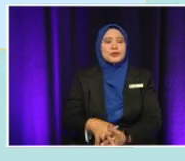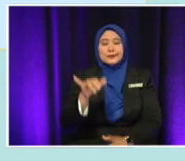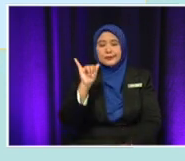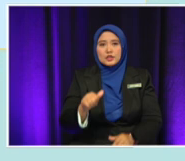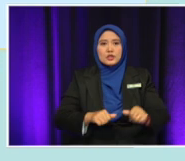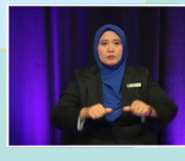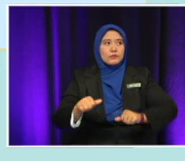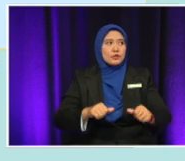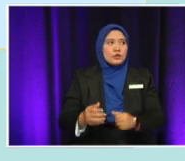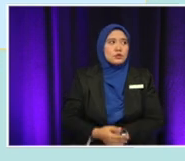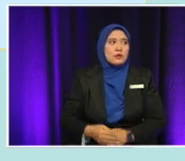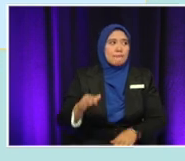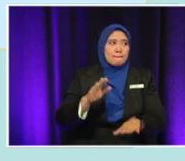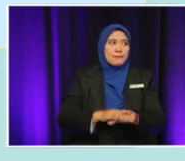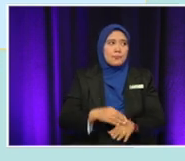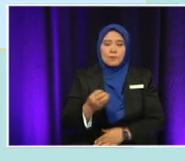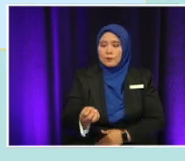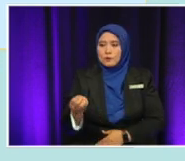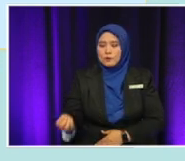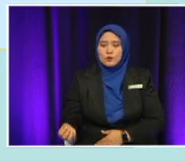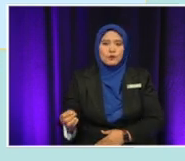yang terdapat dalam